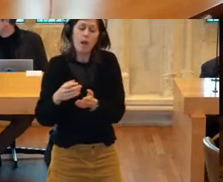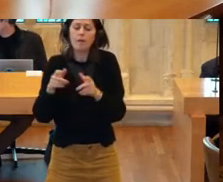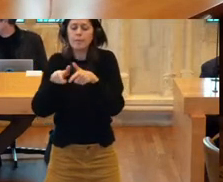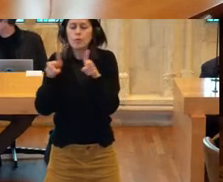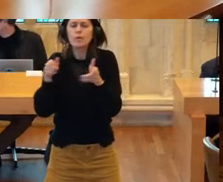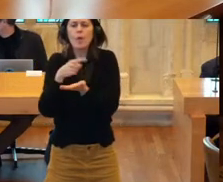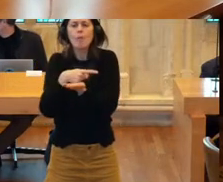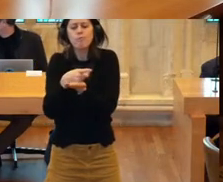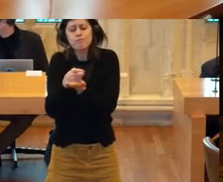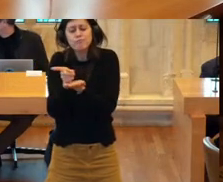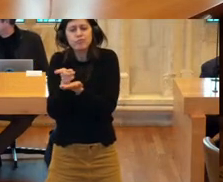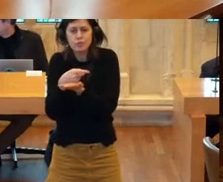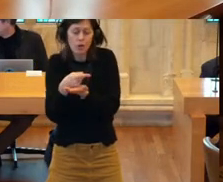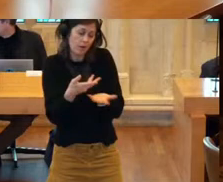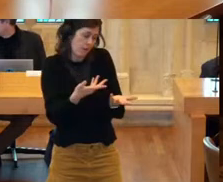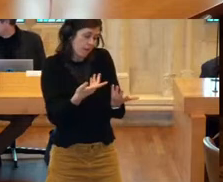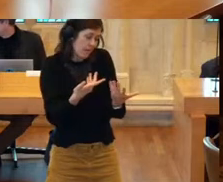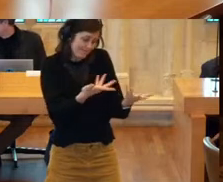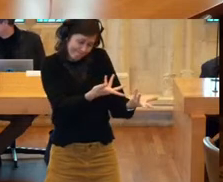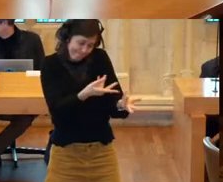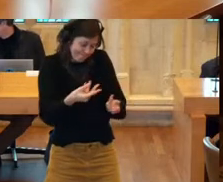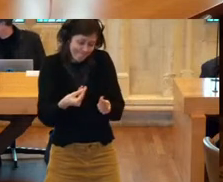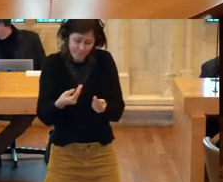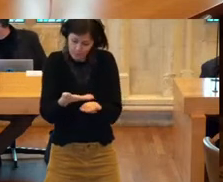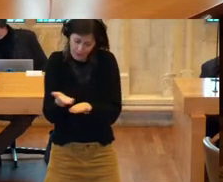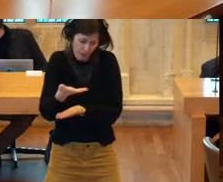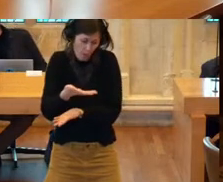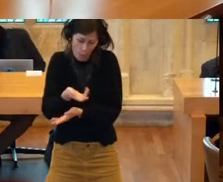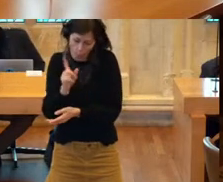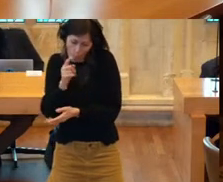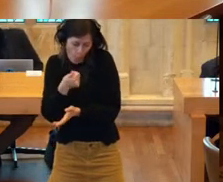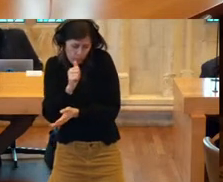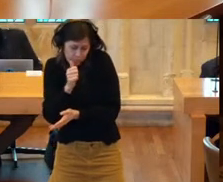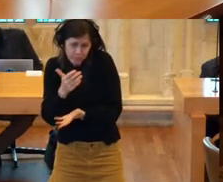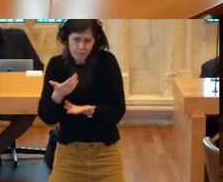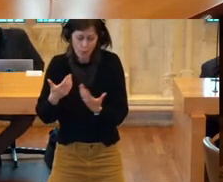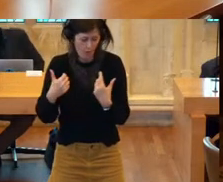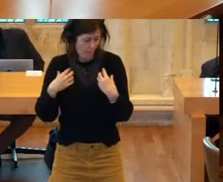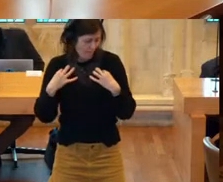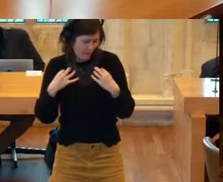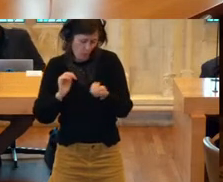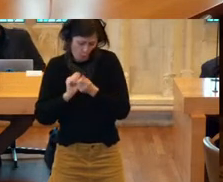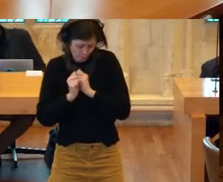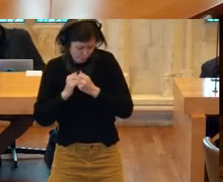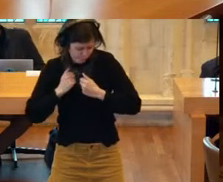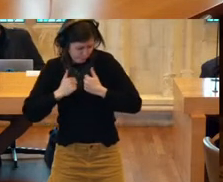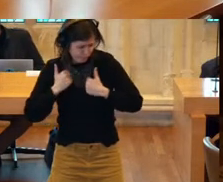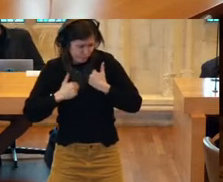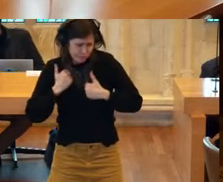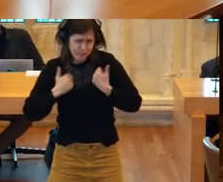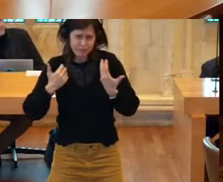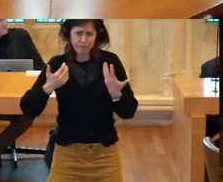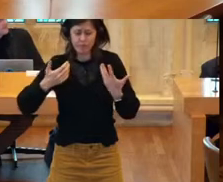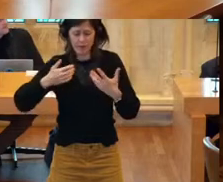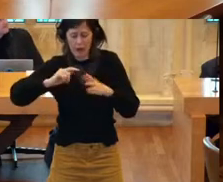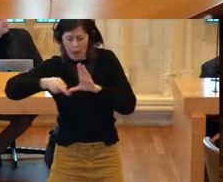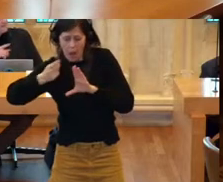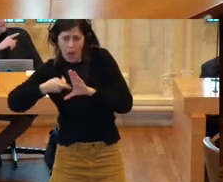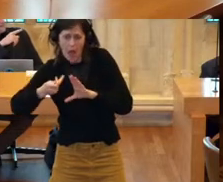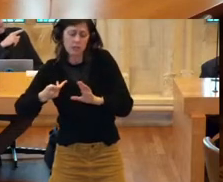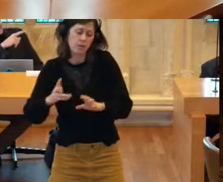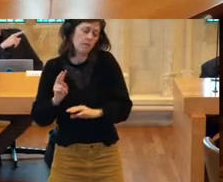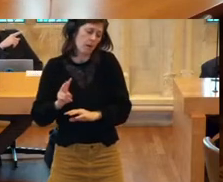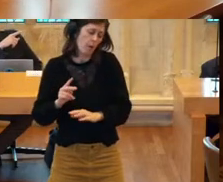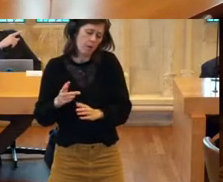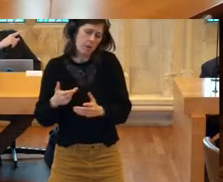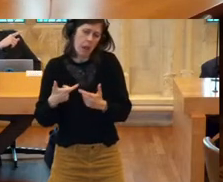accès à l'eau, mais aussi d'un accès à la possibilité de laver ses vêtements, la possibilité de se laver soi-même, enfin c'est beaucoup plus élaboré qu'un simple point d'eau.